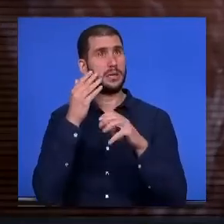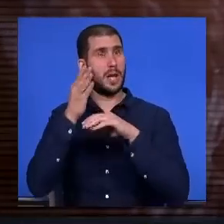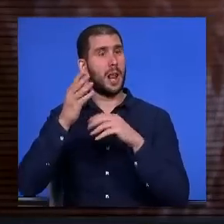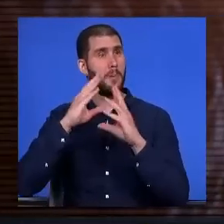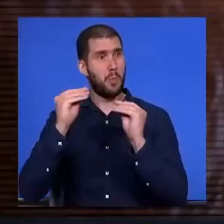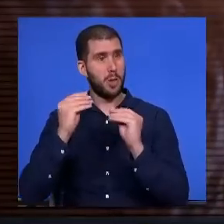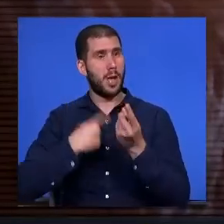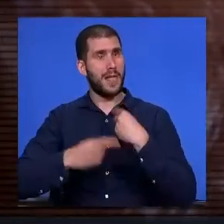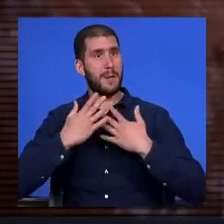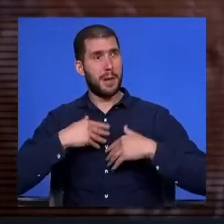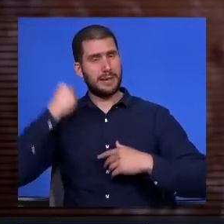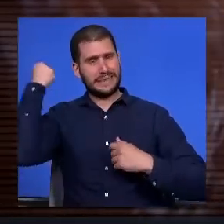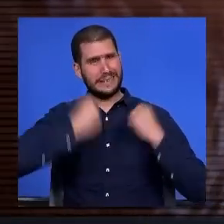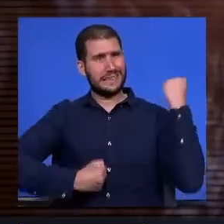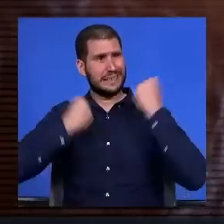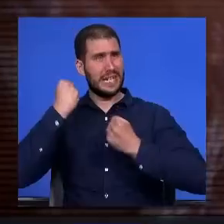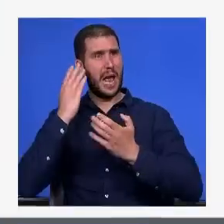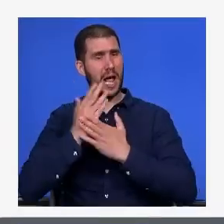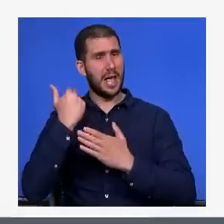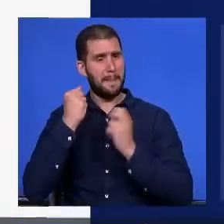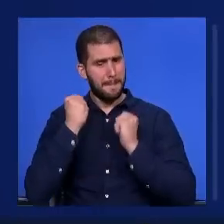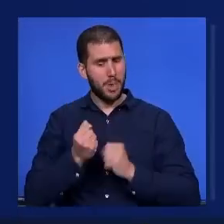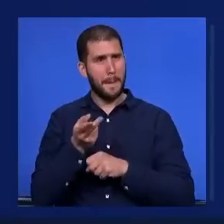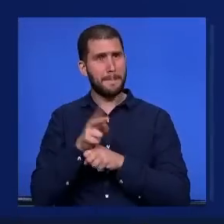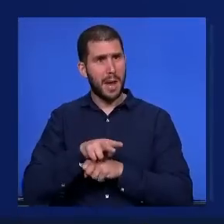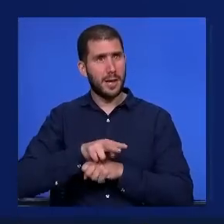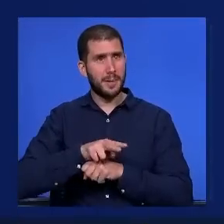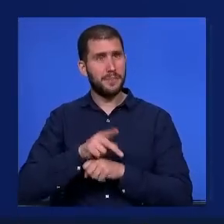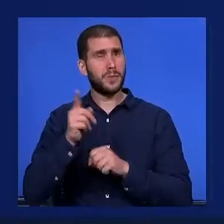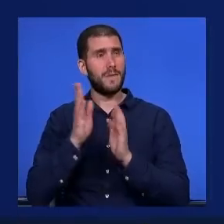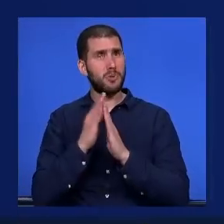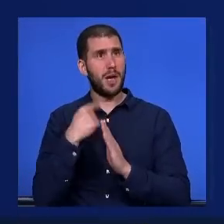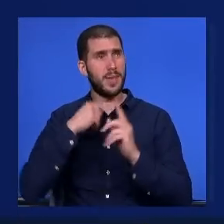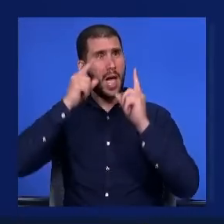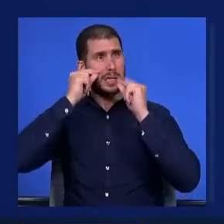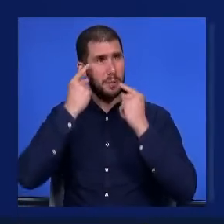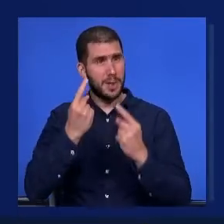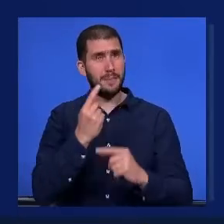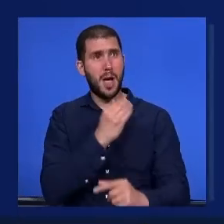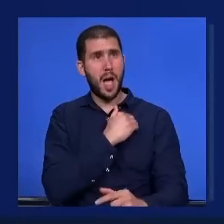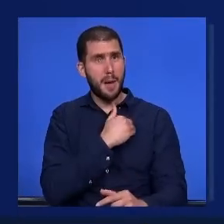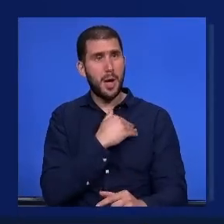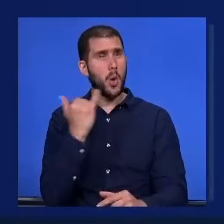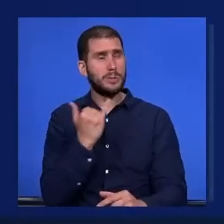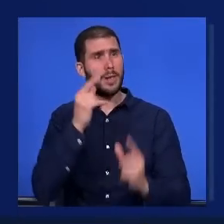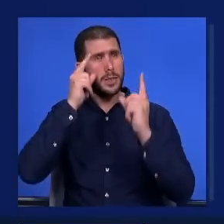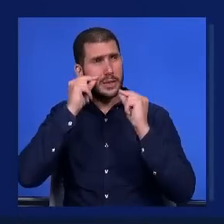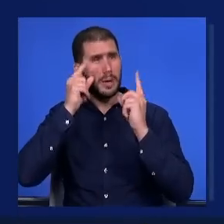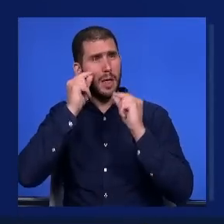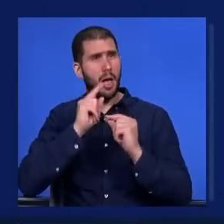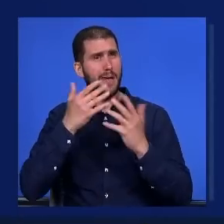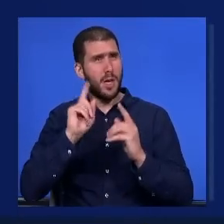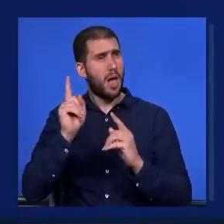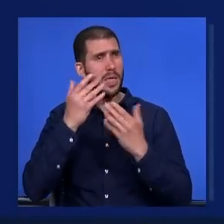החליף בגדים ועיקה אותה, עד שהיה בטוח שמתה. ביקש שאני אעצום עיניי, ואמר לי כל הזמן, תעצמי, תעצמי, אל תפתחי,